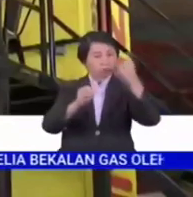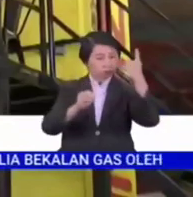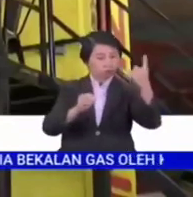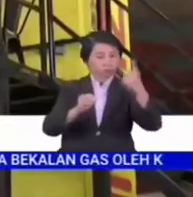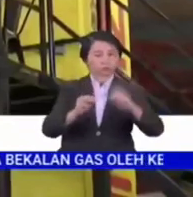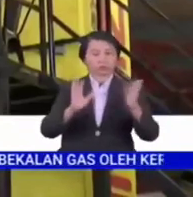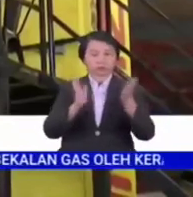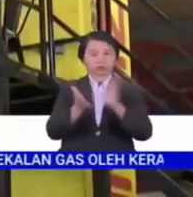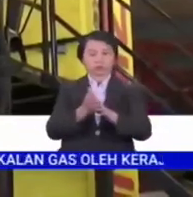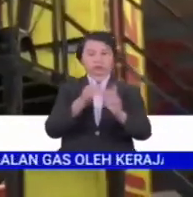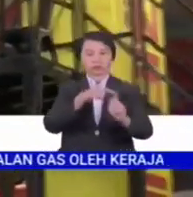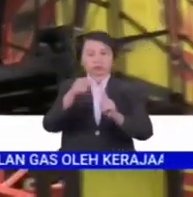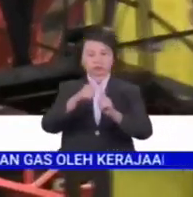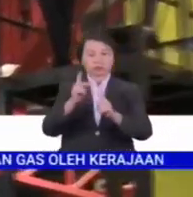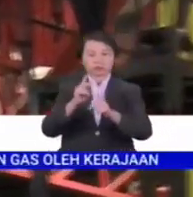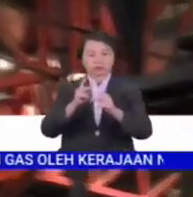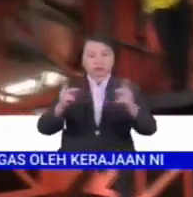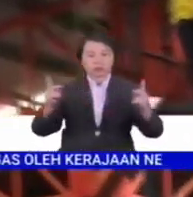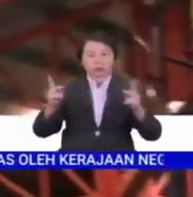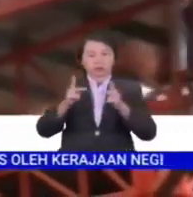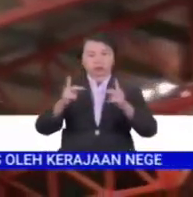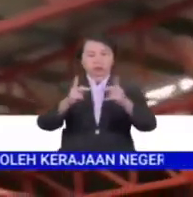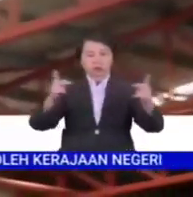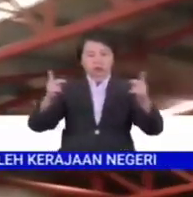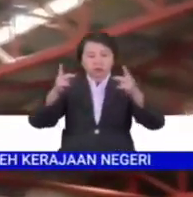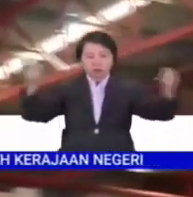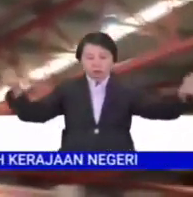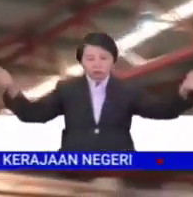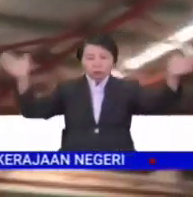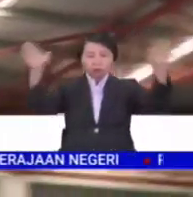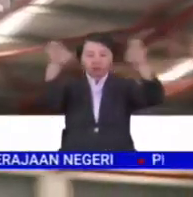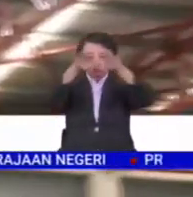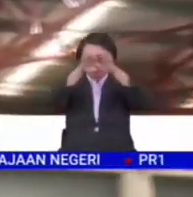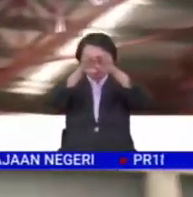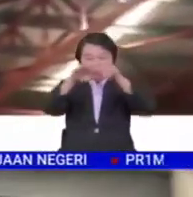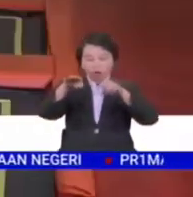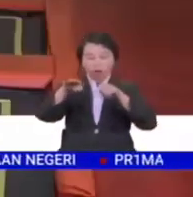Justru tidak hairan apabila kawasan riadah di kawasan tertutup sering jadi pilihan.